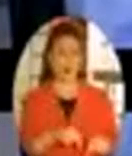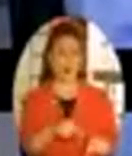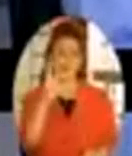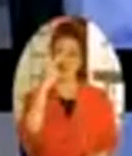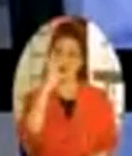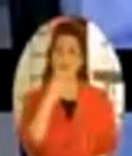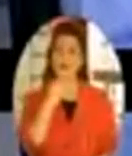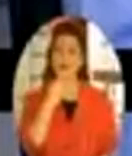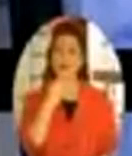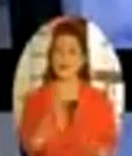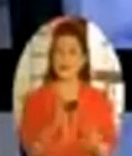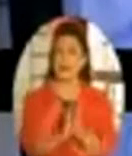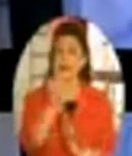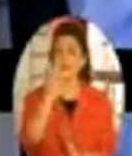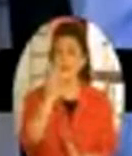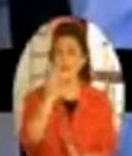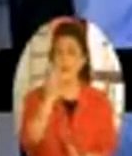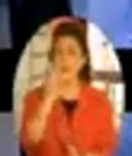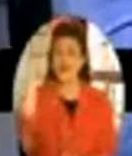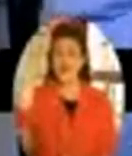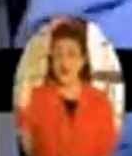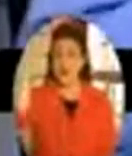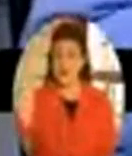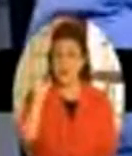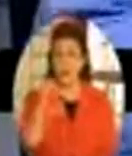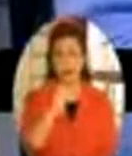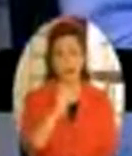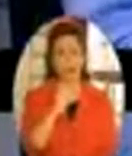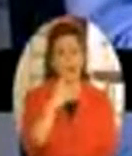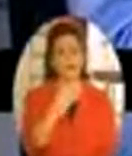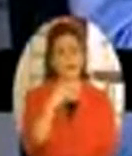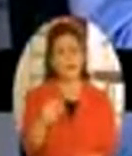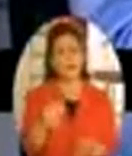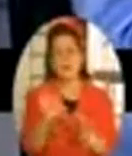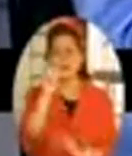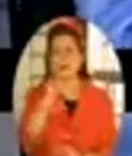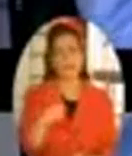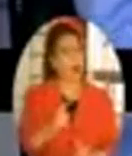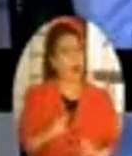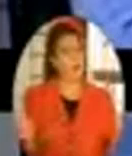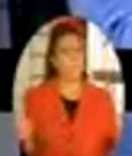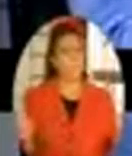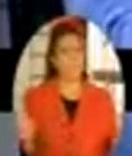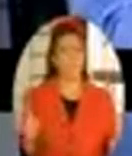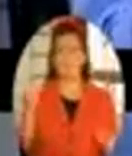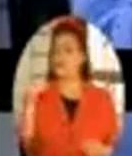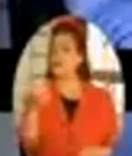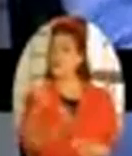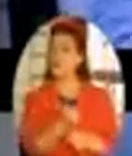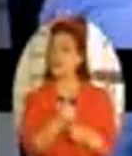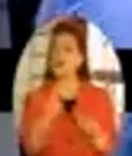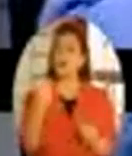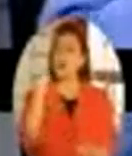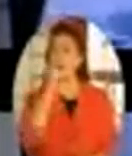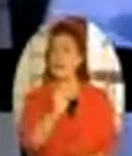בירושלים שני יהודים שרפו חיים פלסטיני, לא אמרנו היהודים שורפים בני אדם. כאשר מישהו אחר עשה פעולה ורצח ראש